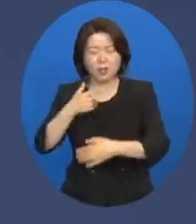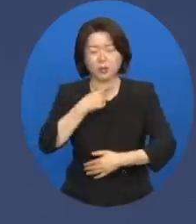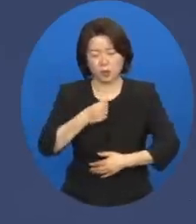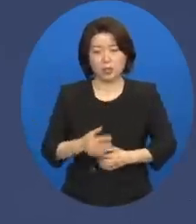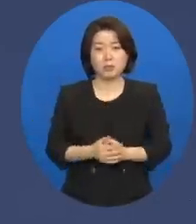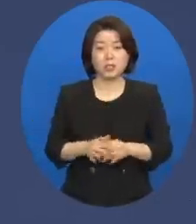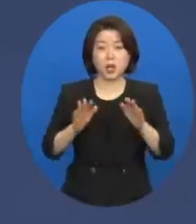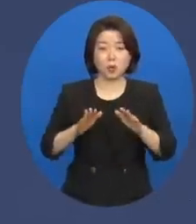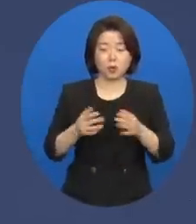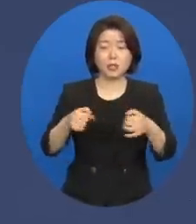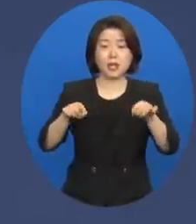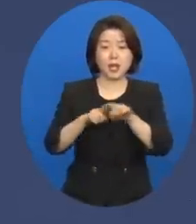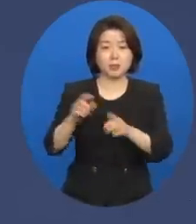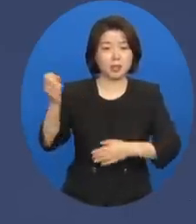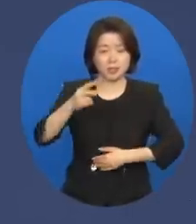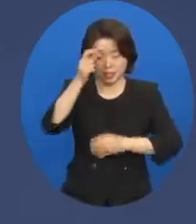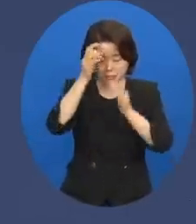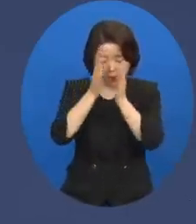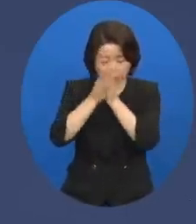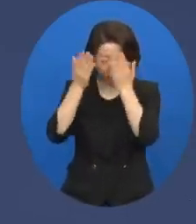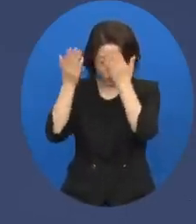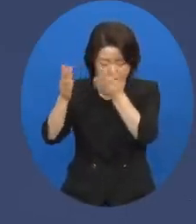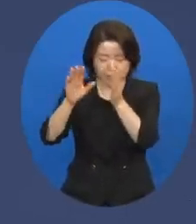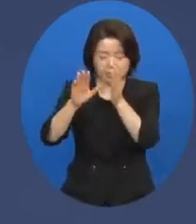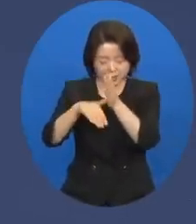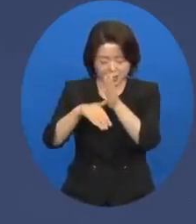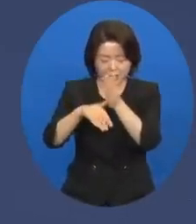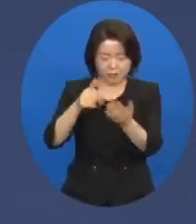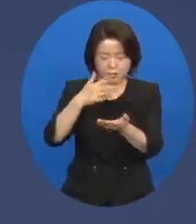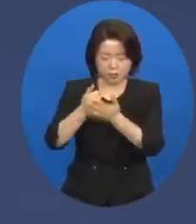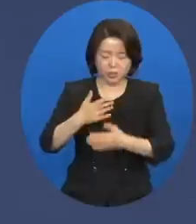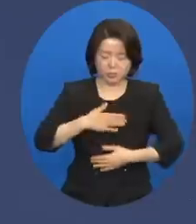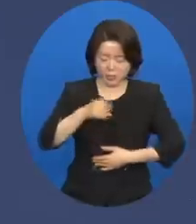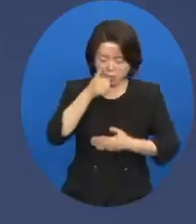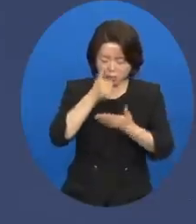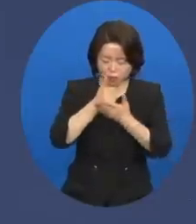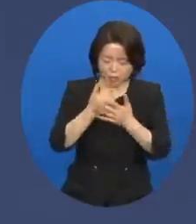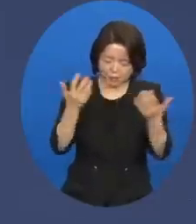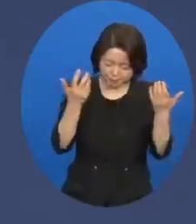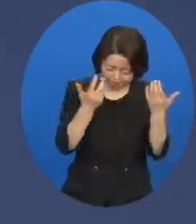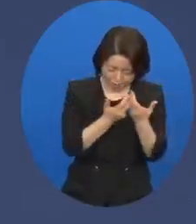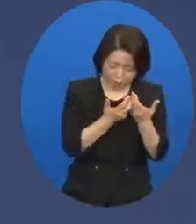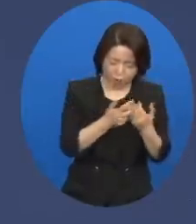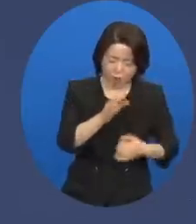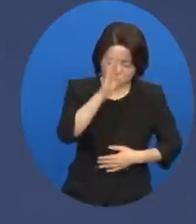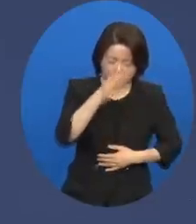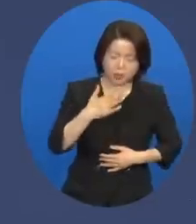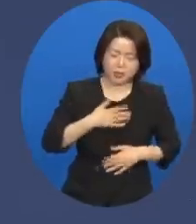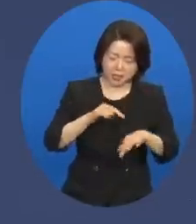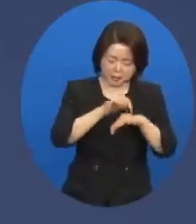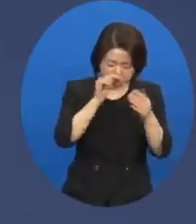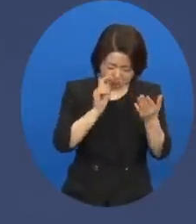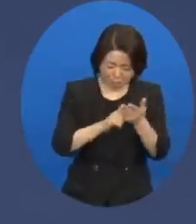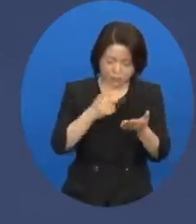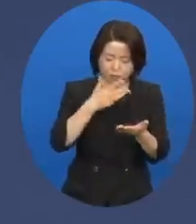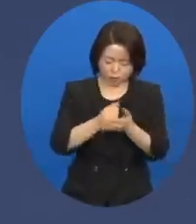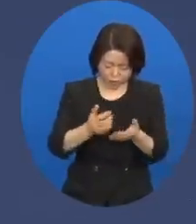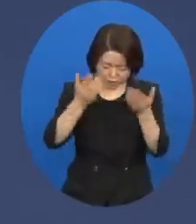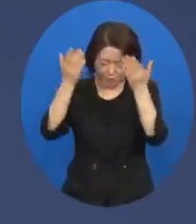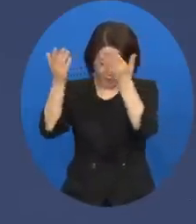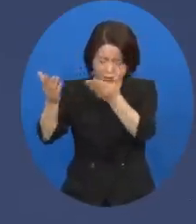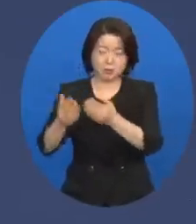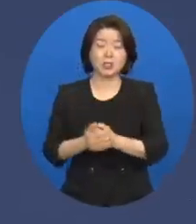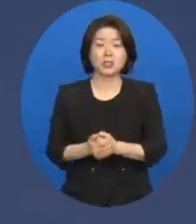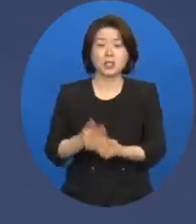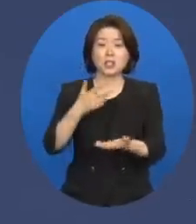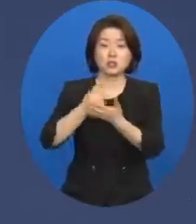이 시간 함께 다시 한번 기도하실 때 주님 죄로 물들고 병든 우리 마음을 주님께 드립니다.